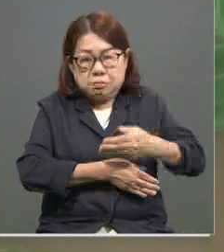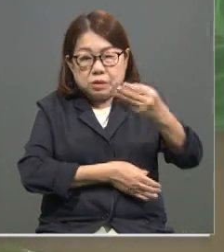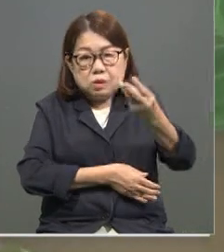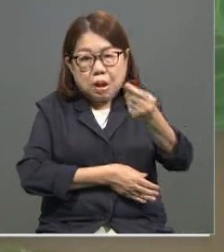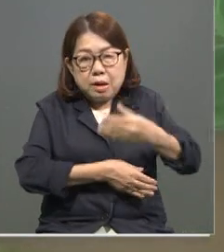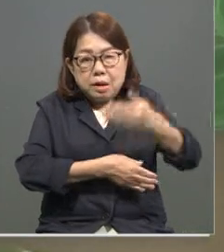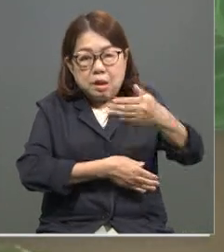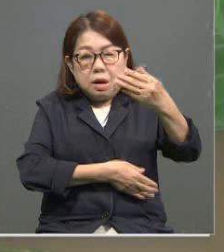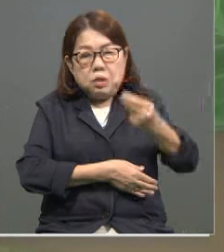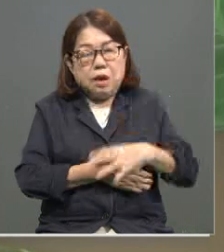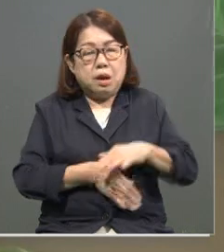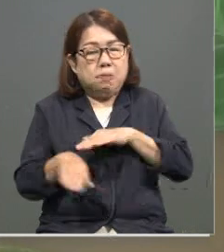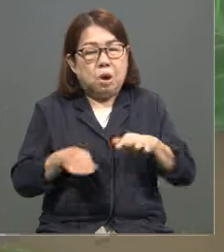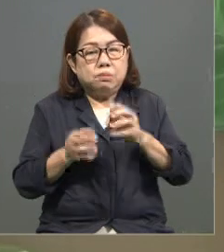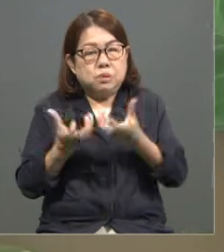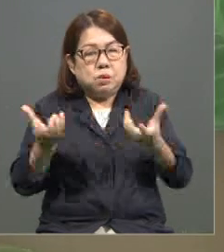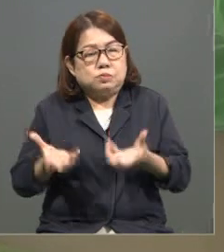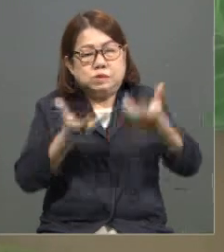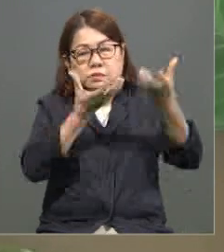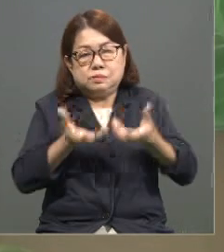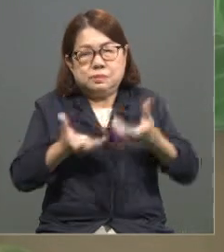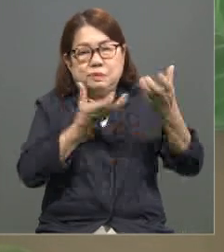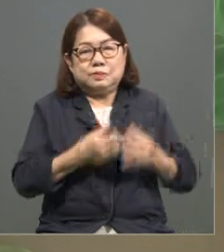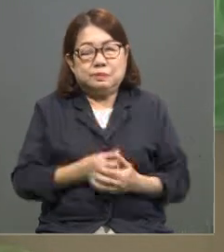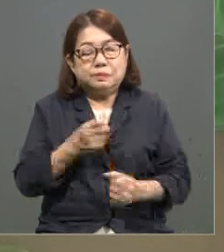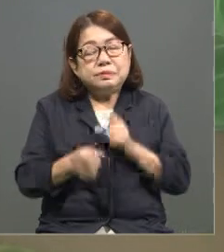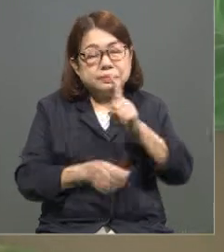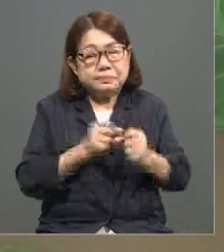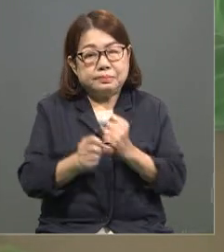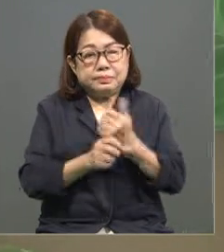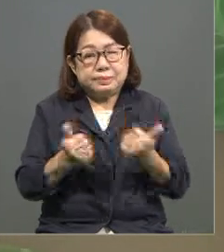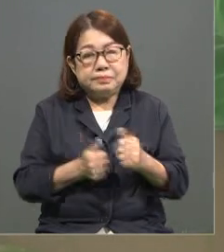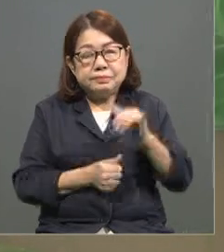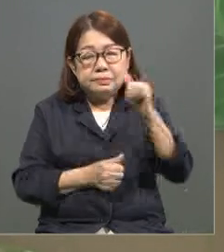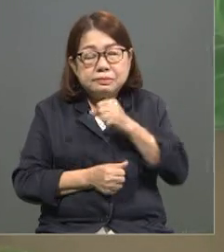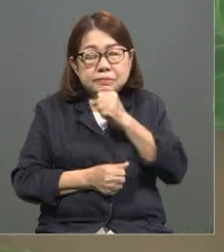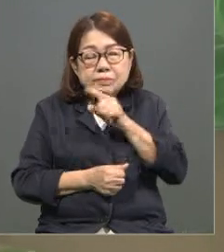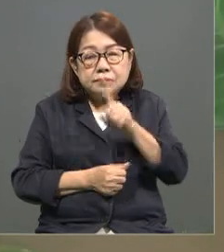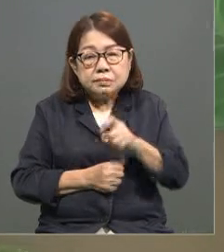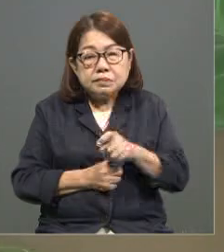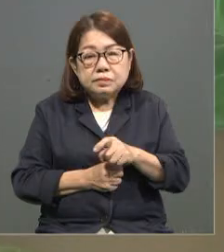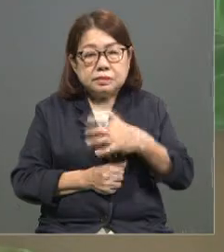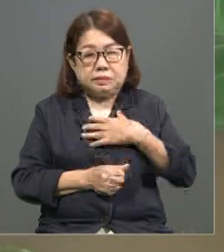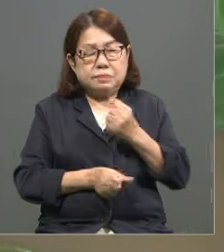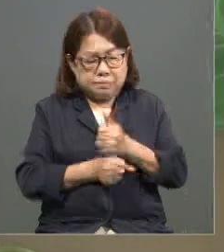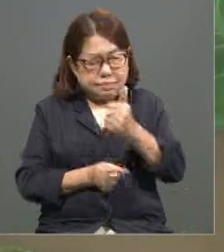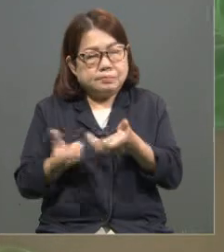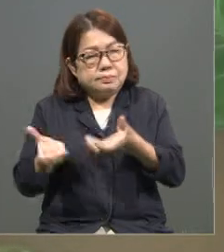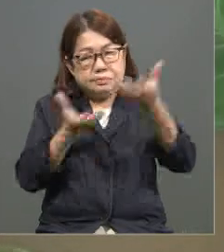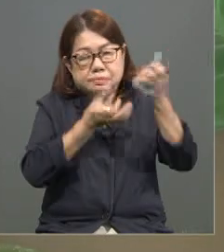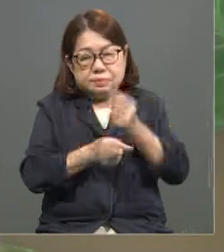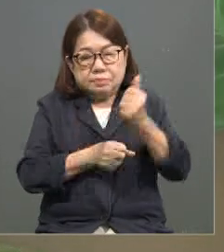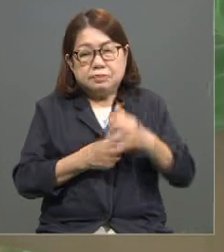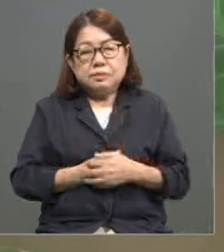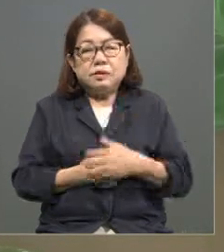ไหร่เราก็ได้เตรียมของขึ้นอย่างปีนี้เนี่ยคุณยายยกของทันไทันทๆเพราะว่าที่นี่